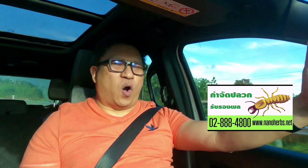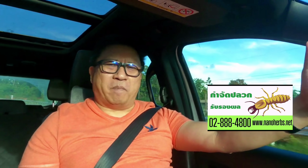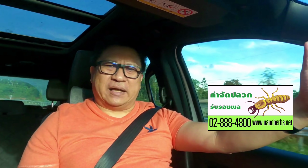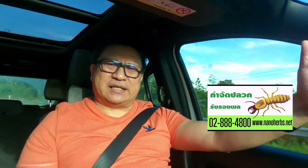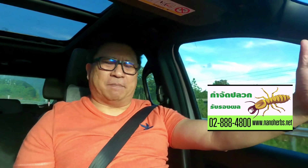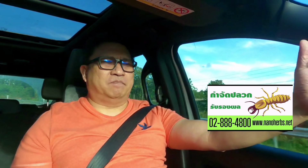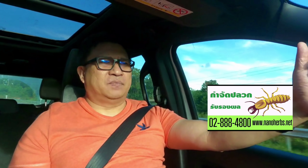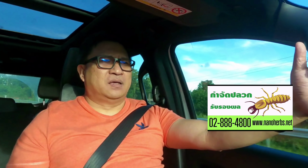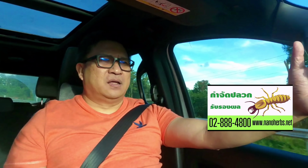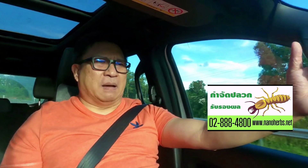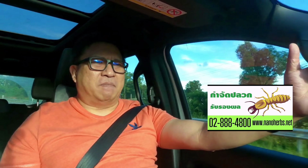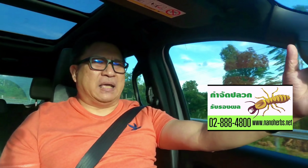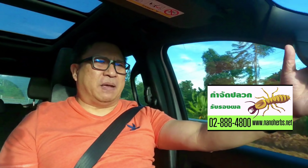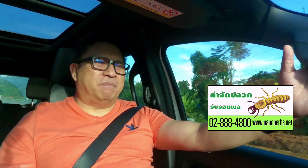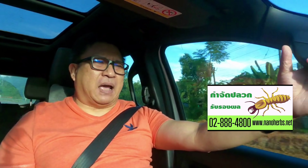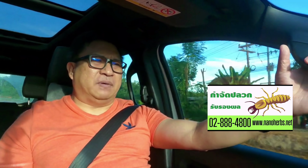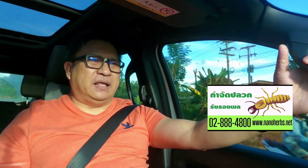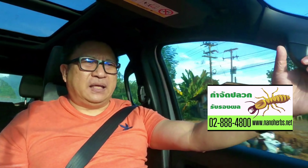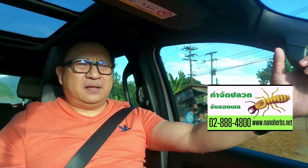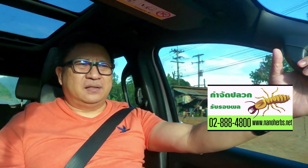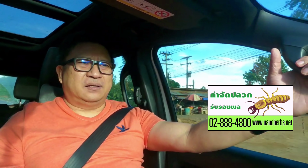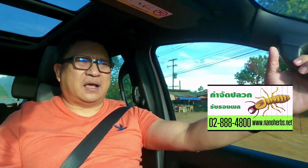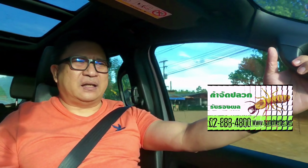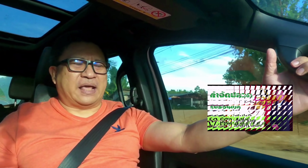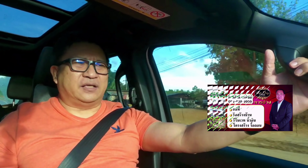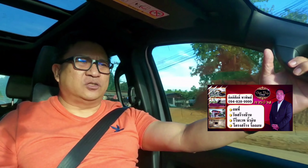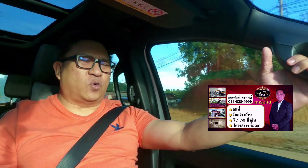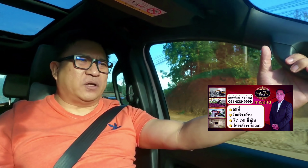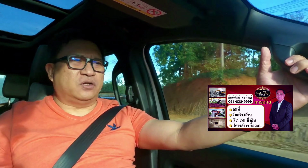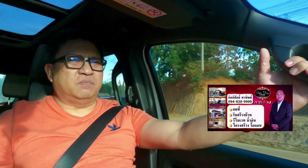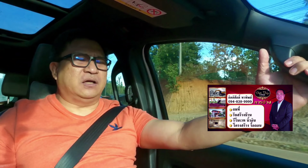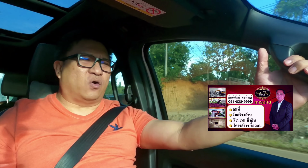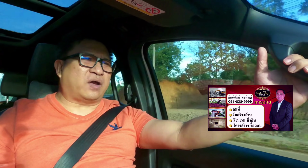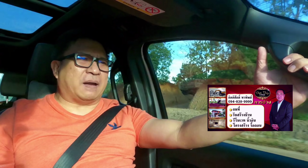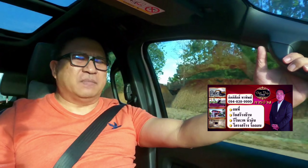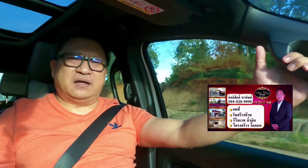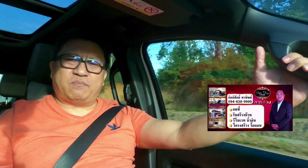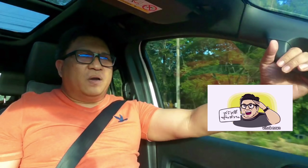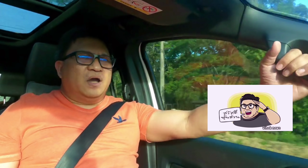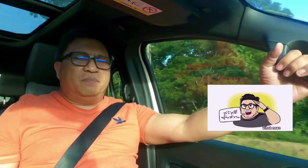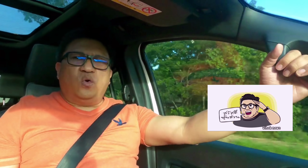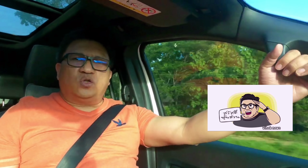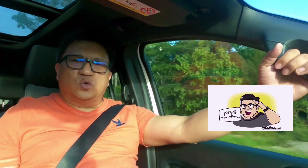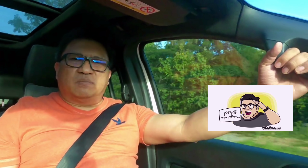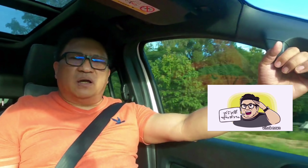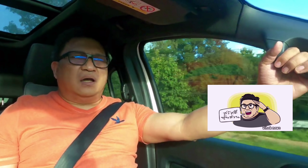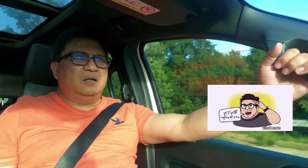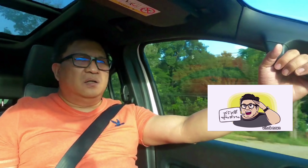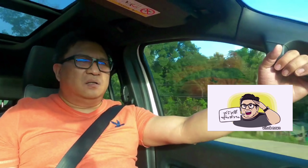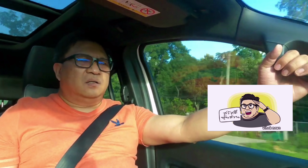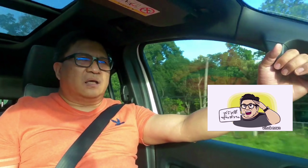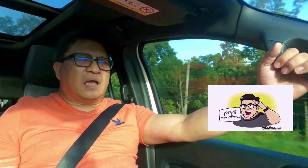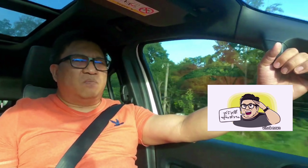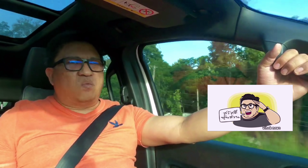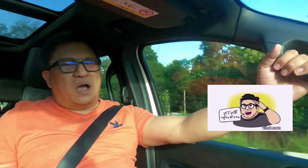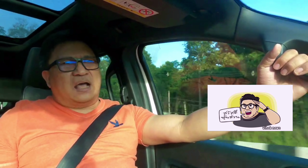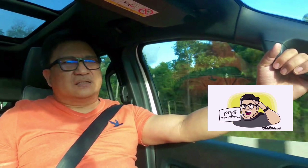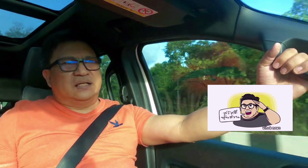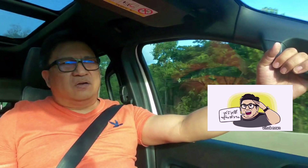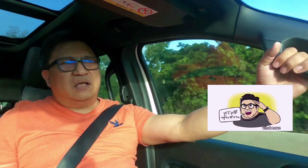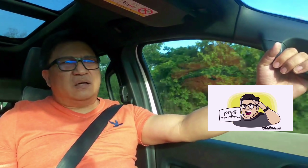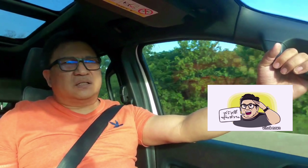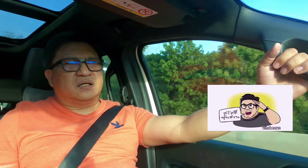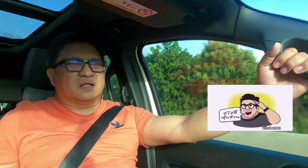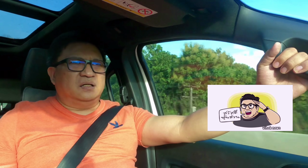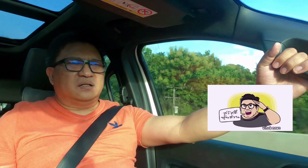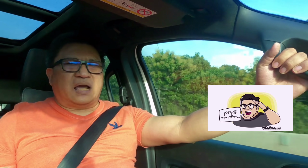ากที่ถูกออกหมายจับทำไมเป็นแบบนี้นะเด็กจึงตกเป็นเครื่องมือของการเมืองผมเคยพูดอยู่เสมอนะครับว่า